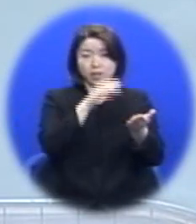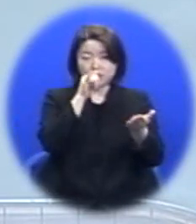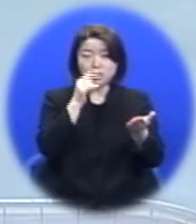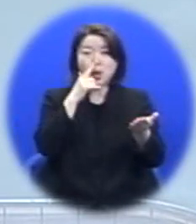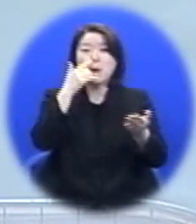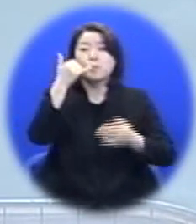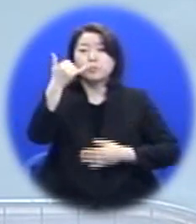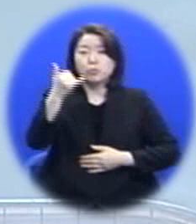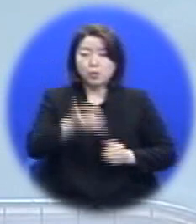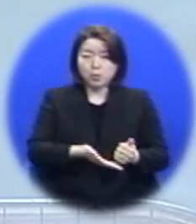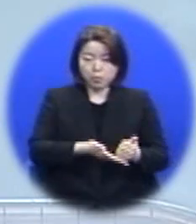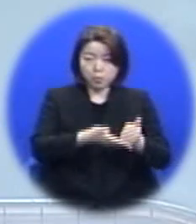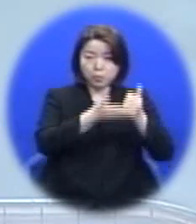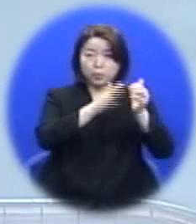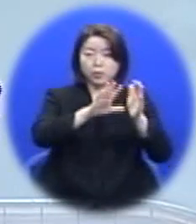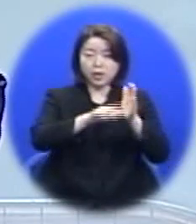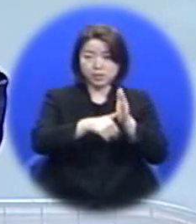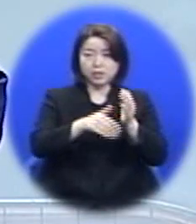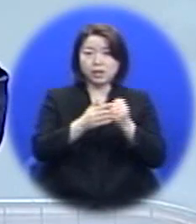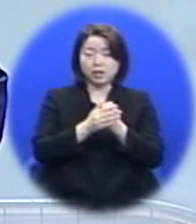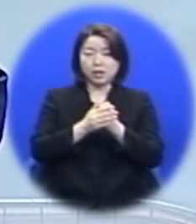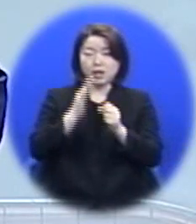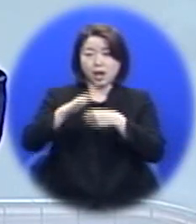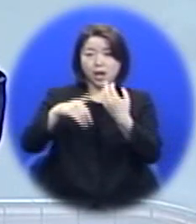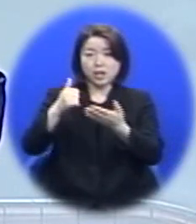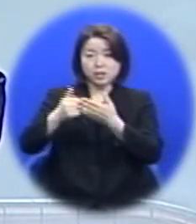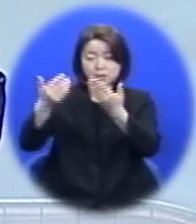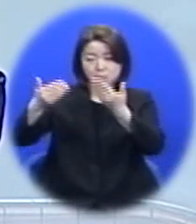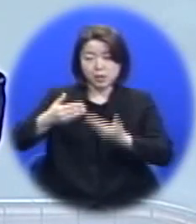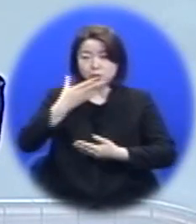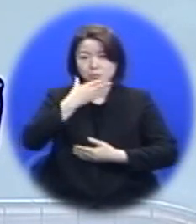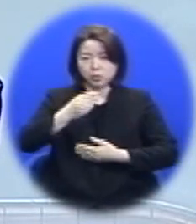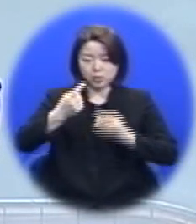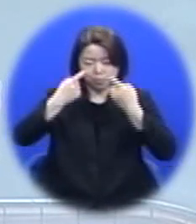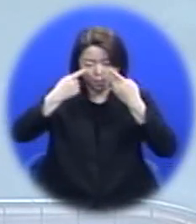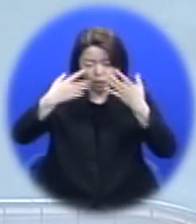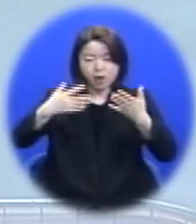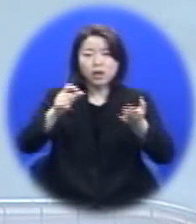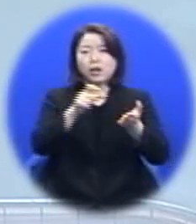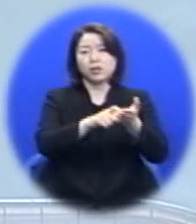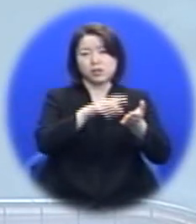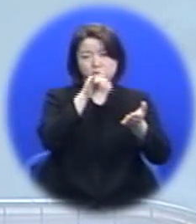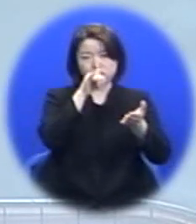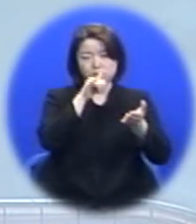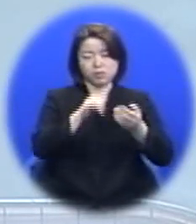우리가 하나님 앞에 복을 받는 너무나 명확한 증언입니다.